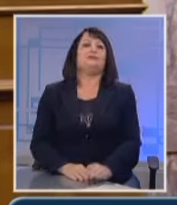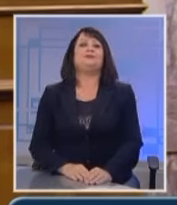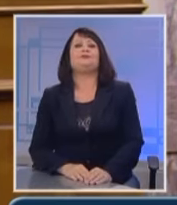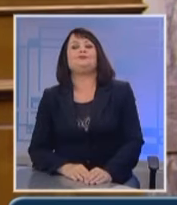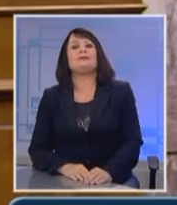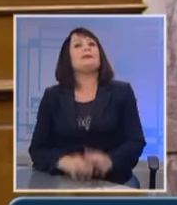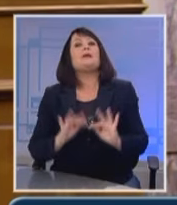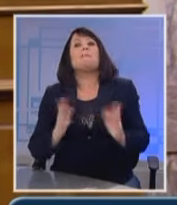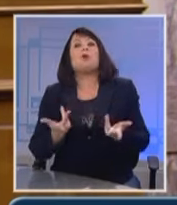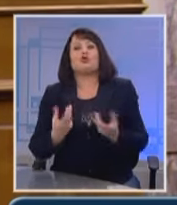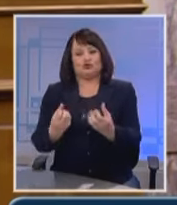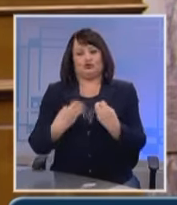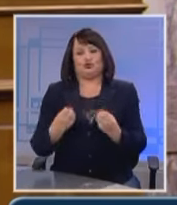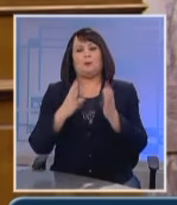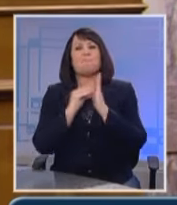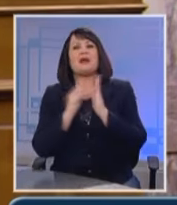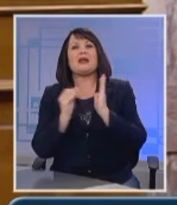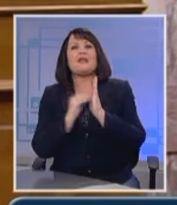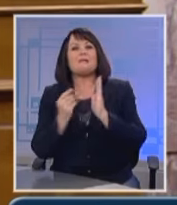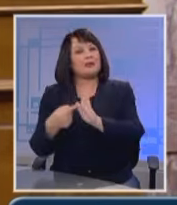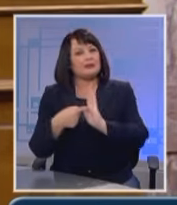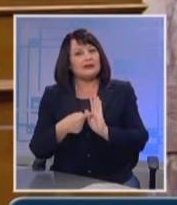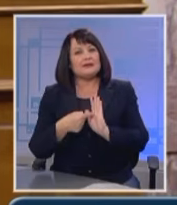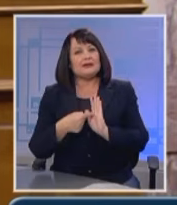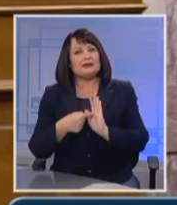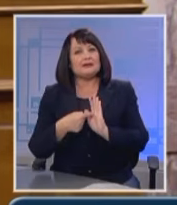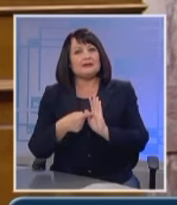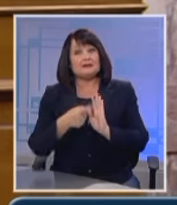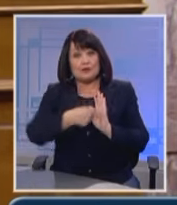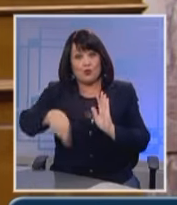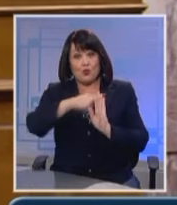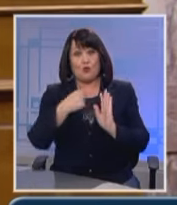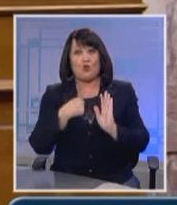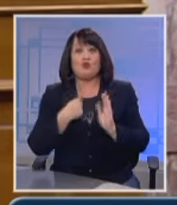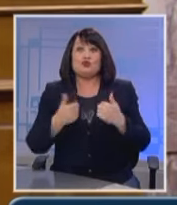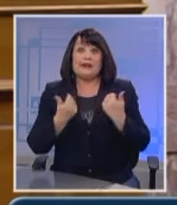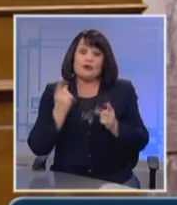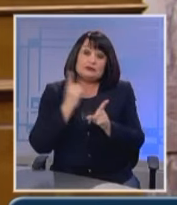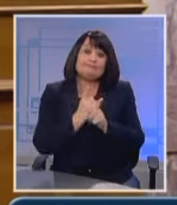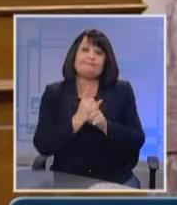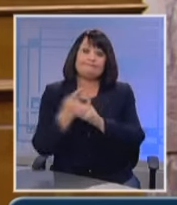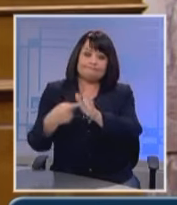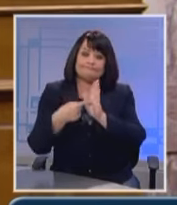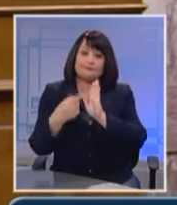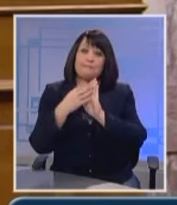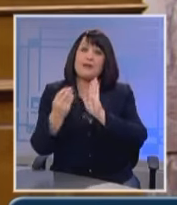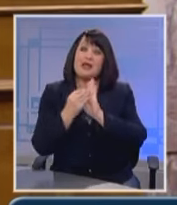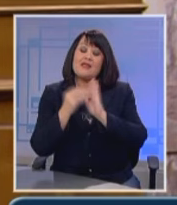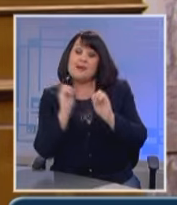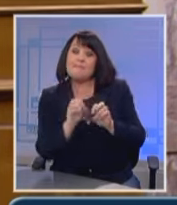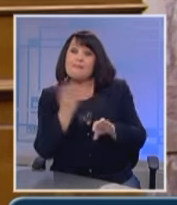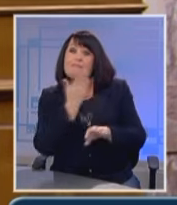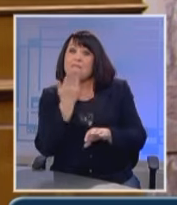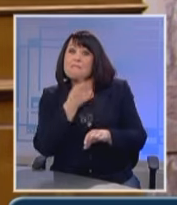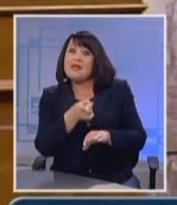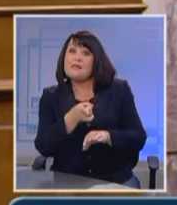Πώς δηλαδή διδάξατε με το παράδειγμά σας σε όλους μας και κυρίως στη νέα γενιά ότι ο άνθρωπος στον δρόμο